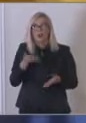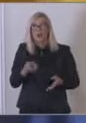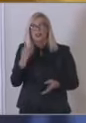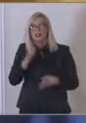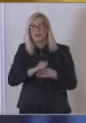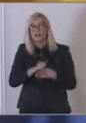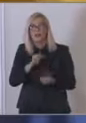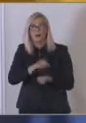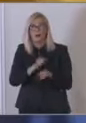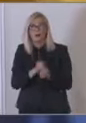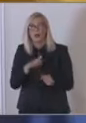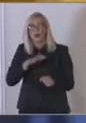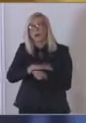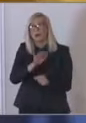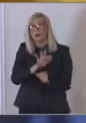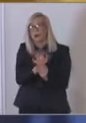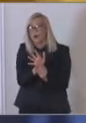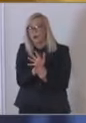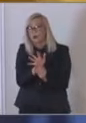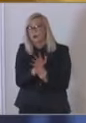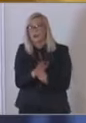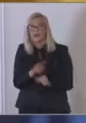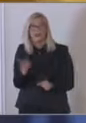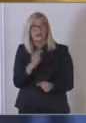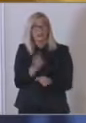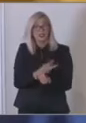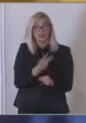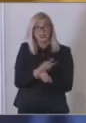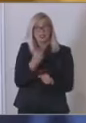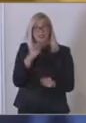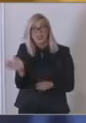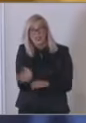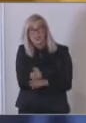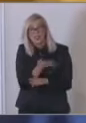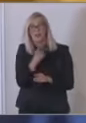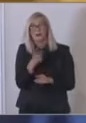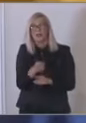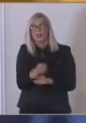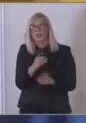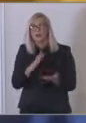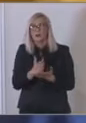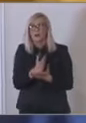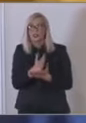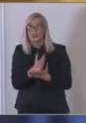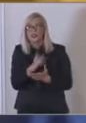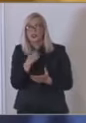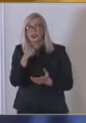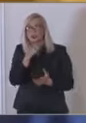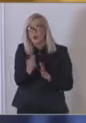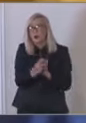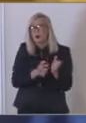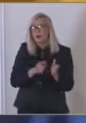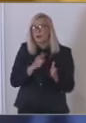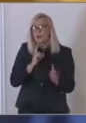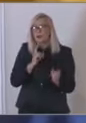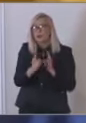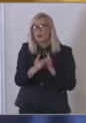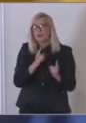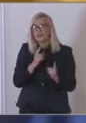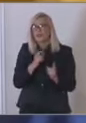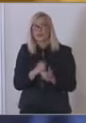e dyja vendeve, duke i tejkaluar gjitha procedurat byrokratike, kanë lëvizur shpejt për t'i kryer nevojat e